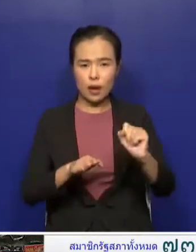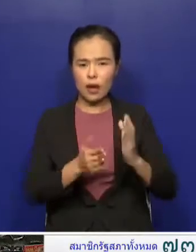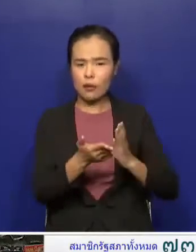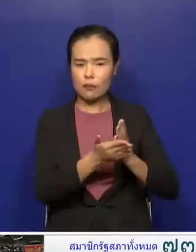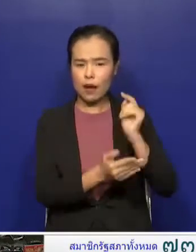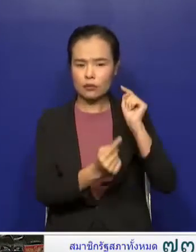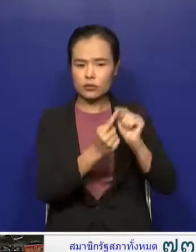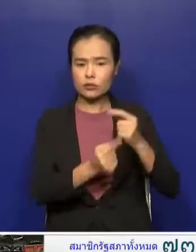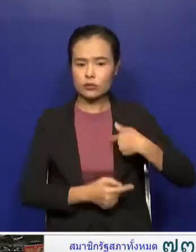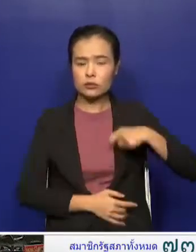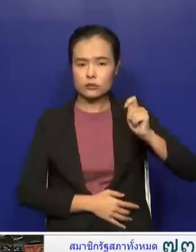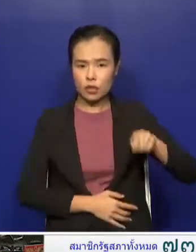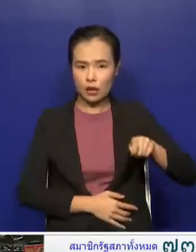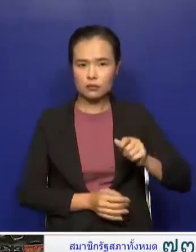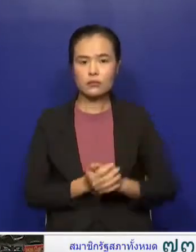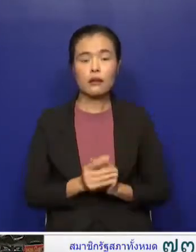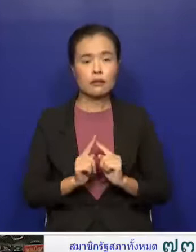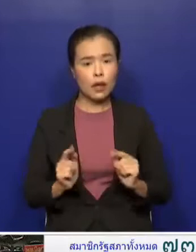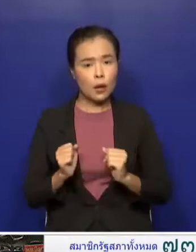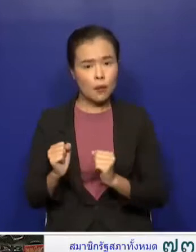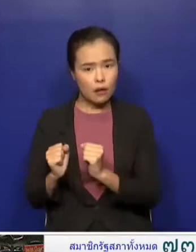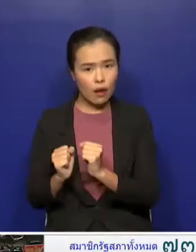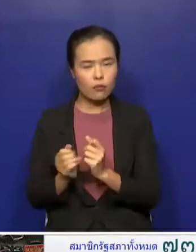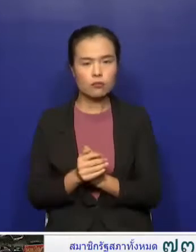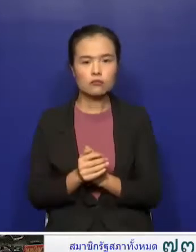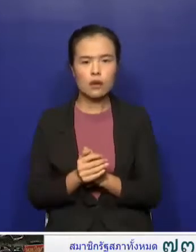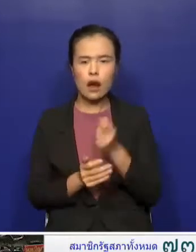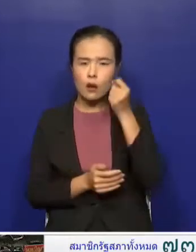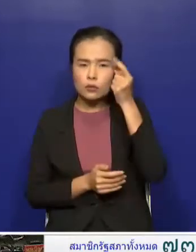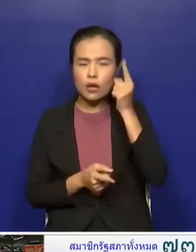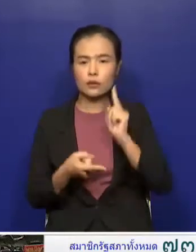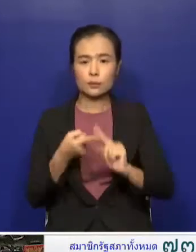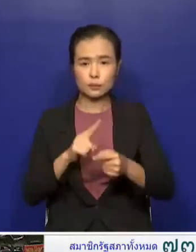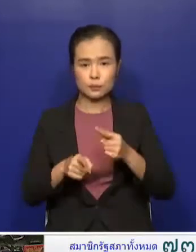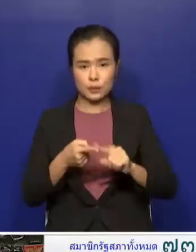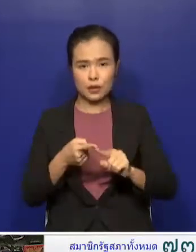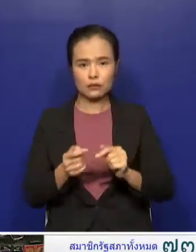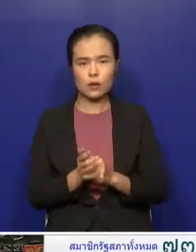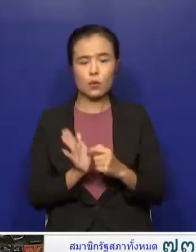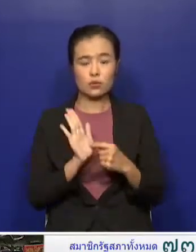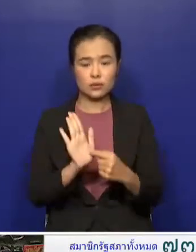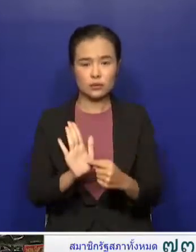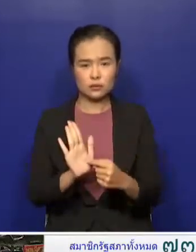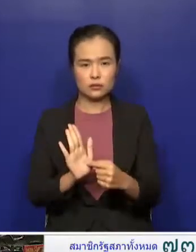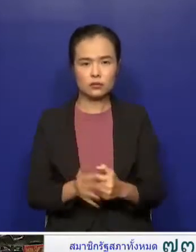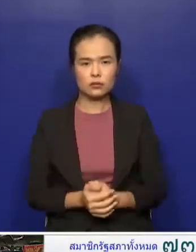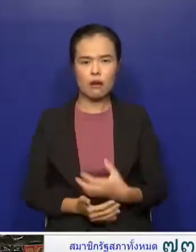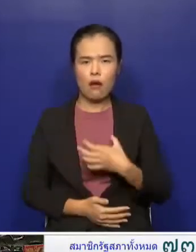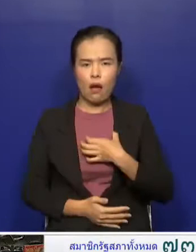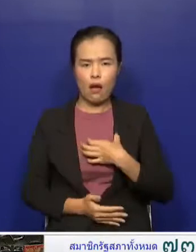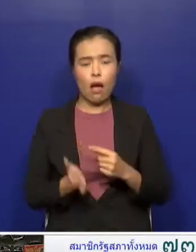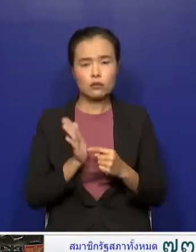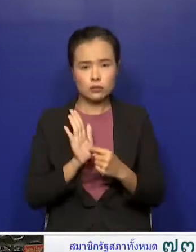ศาลมีแต่ก็ได้พยายามทำความเข้าใจถึงเพื่อนผู้ซึ่งยื่นญัตติแล้วอยากจะ